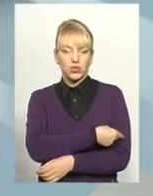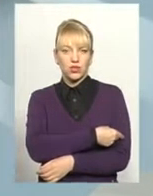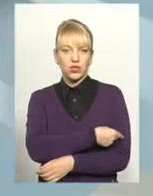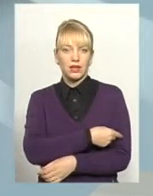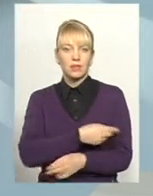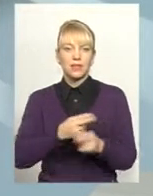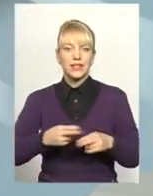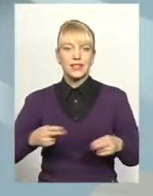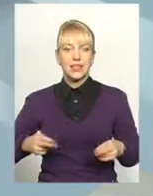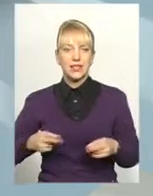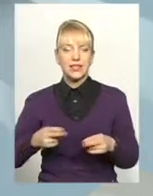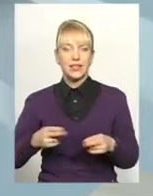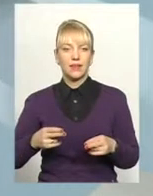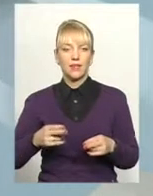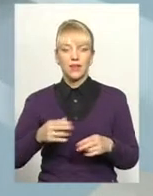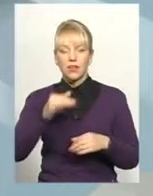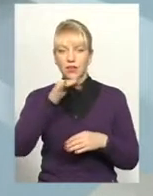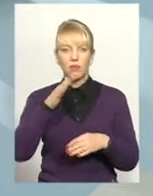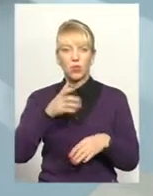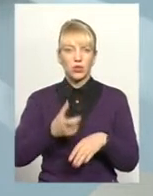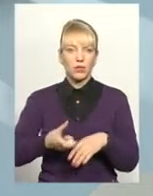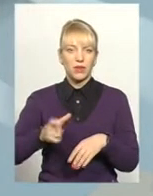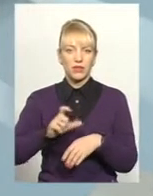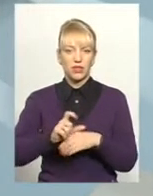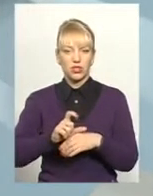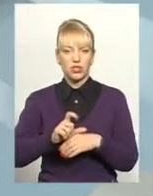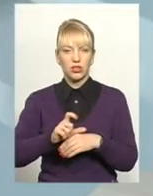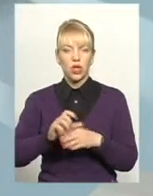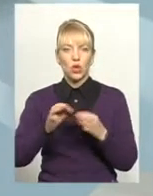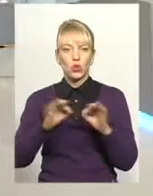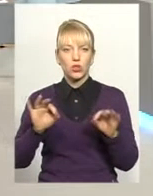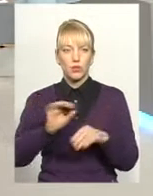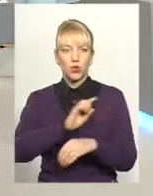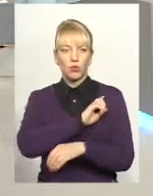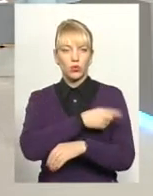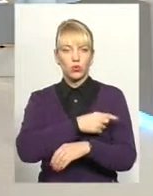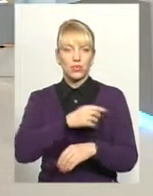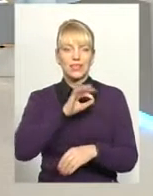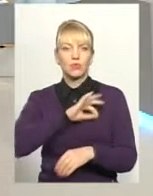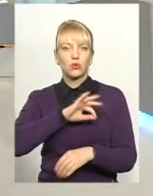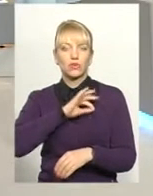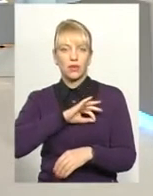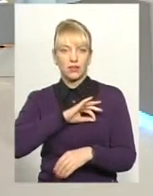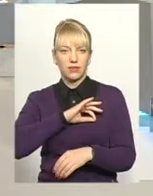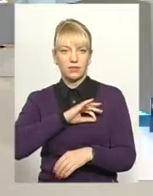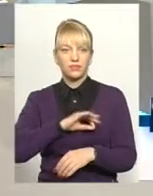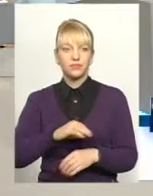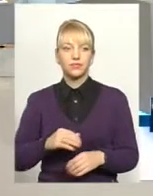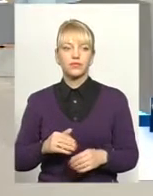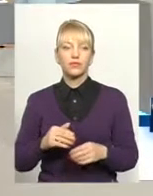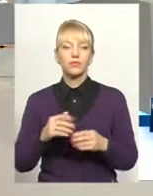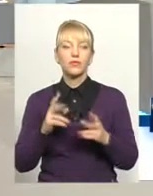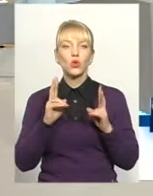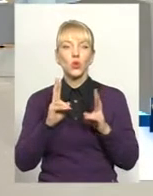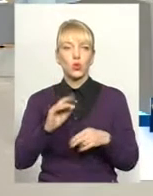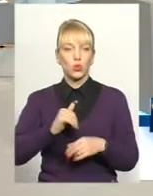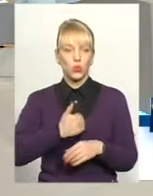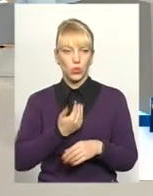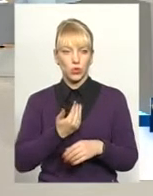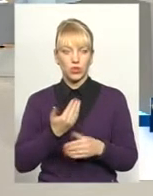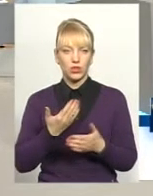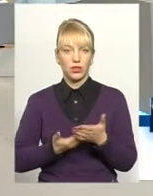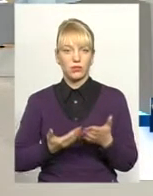потужність станції не повинна перевищувати дозволену потужність споживання. От. Тому, хто хоче, має,